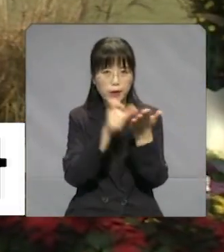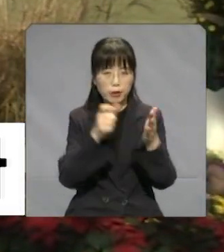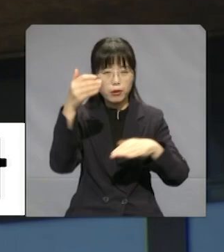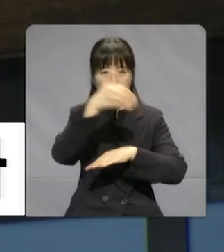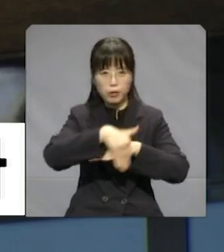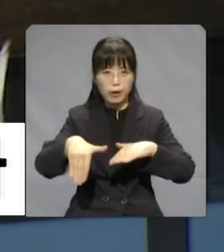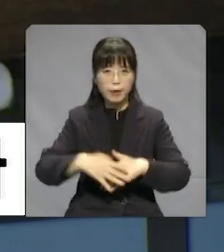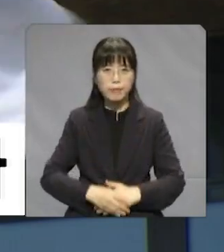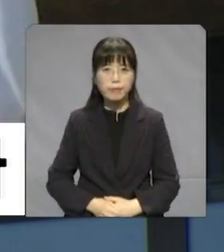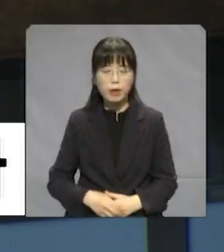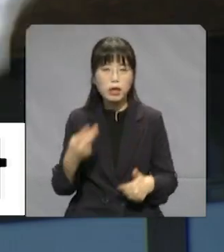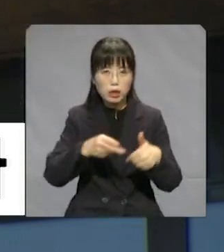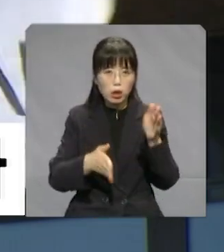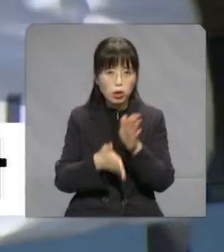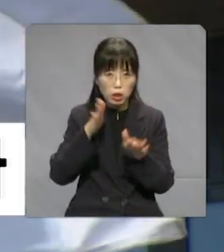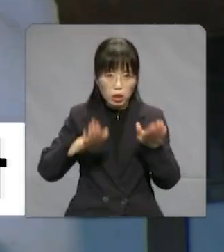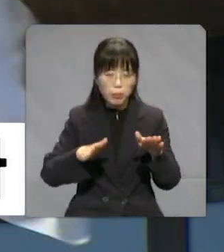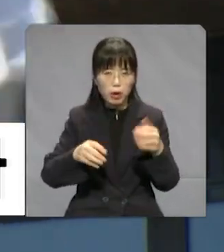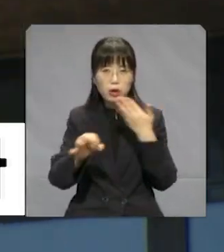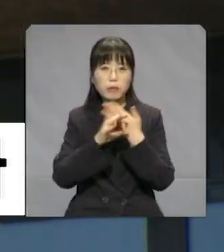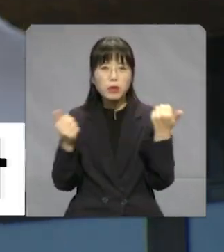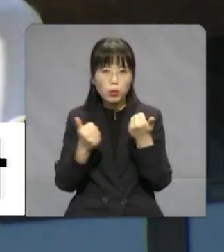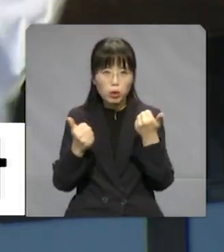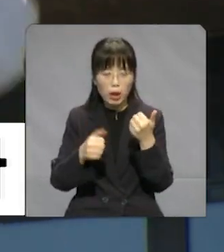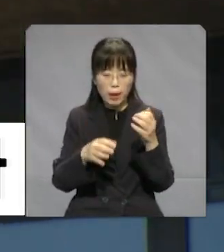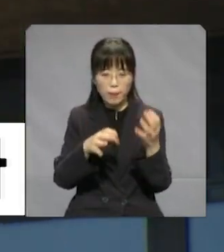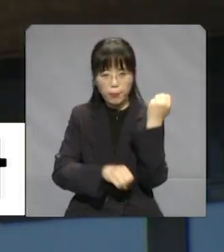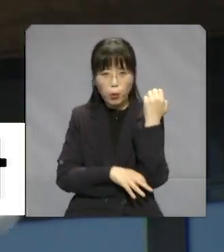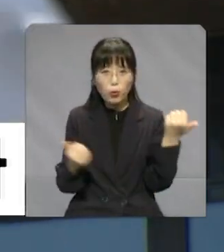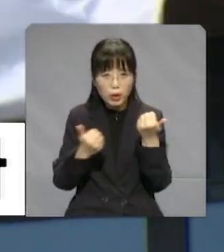예정입니다. 인천시는 이번 임시국회 본회의